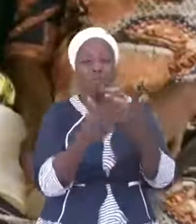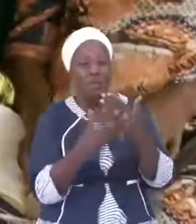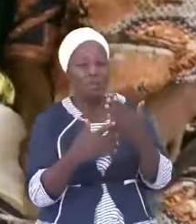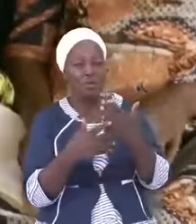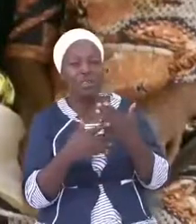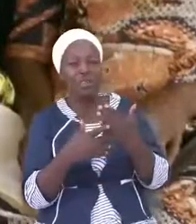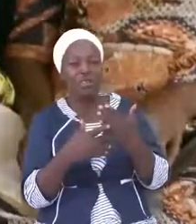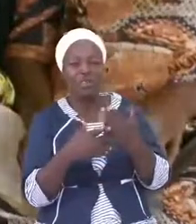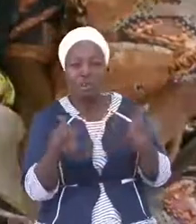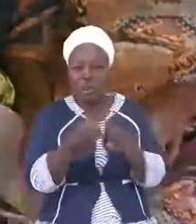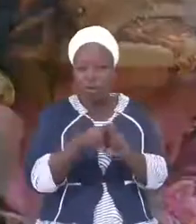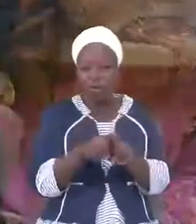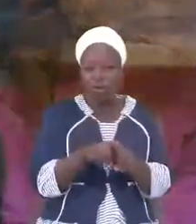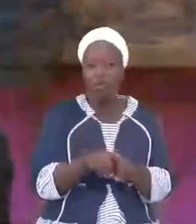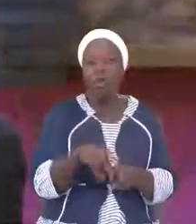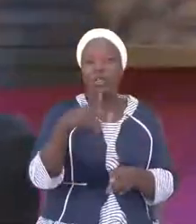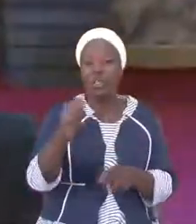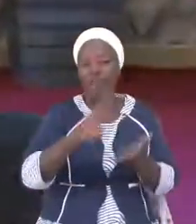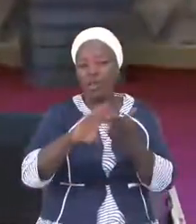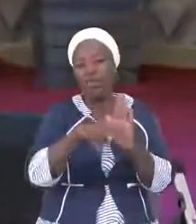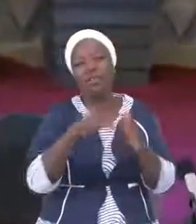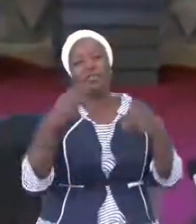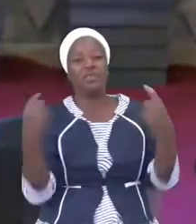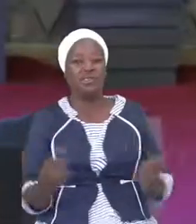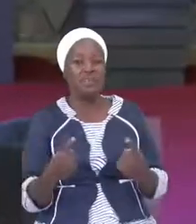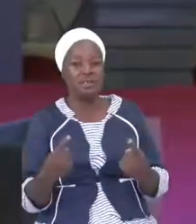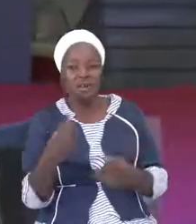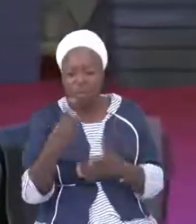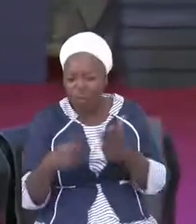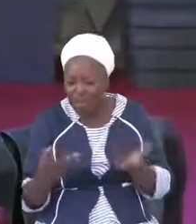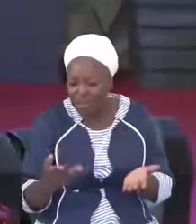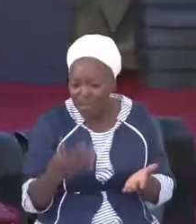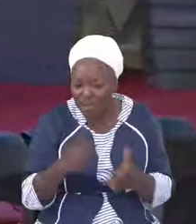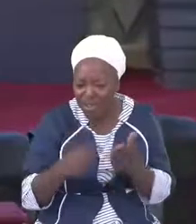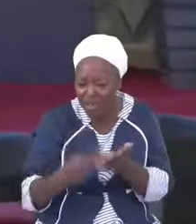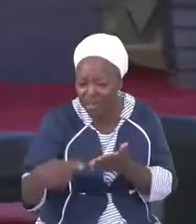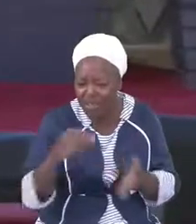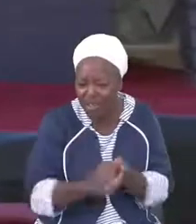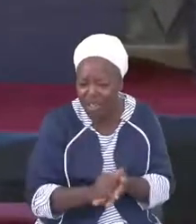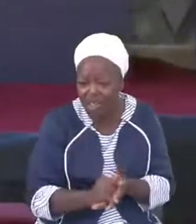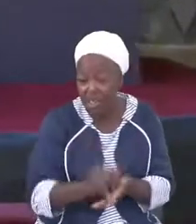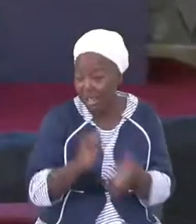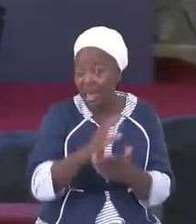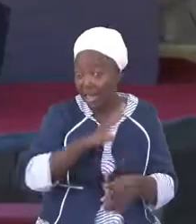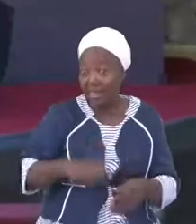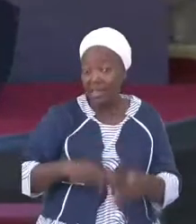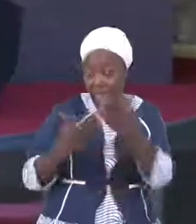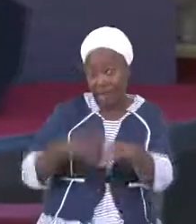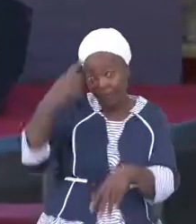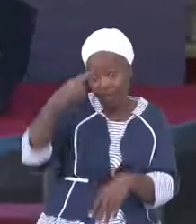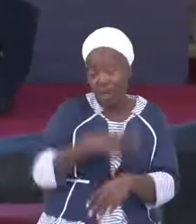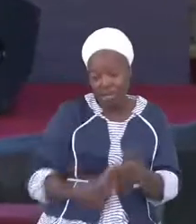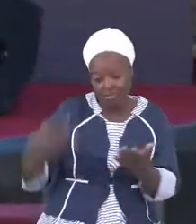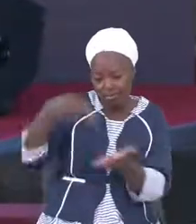Quelle est la conséquence de cela qu'on est délivré? Quelle est la conséquence que Christ est mort pour vous et